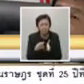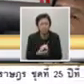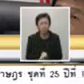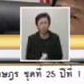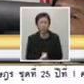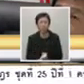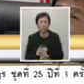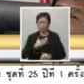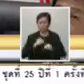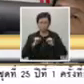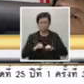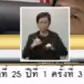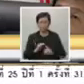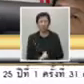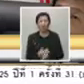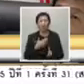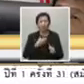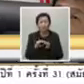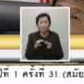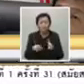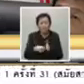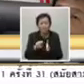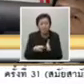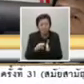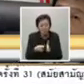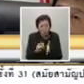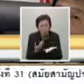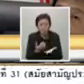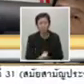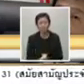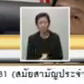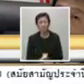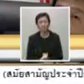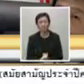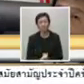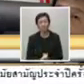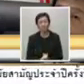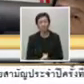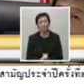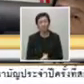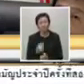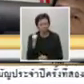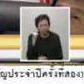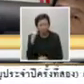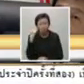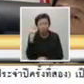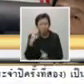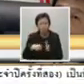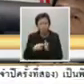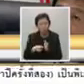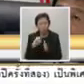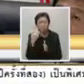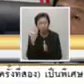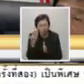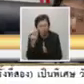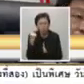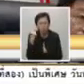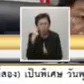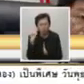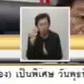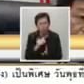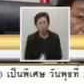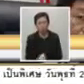ว่าเด็ดขาดครับ ผมกำลังใจอธิบายเหตุผลท่านความจริงท่านก่อนจะวินิจฉัยท่านควรจะฟังเหตุผลผมก่อนซะเดี๋ยวซ้ำไป